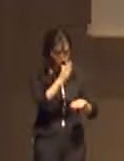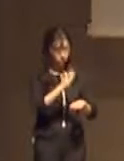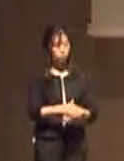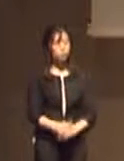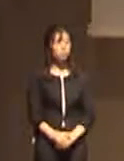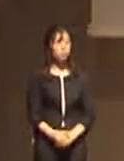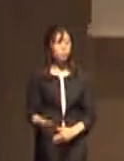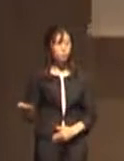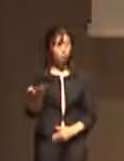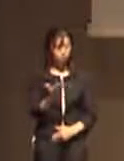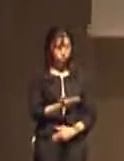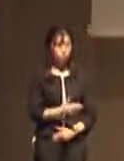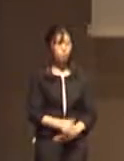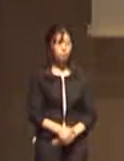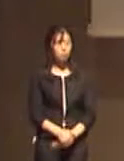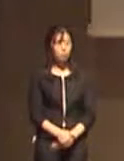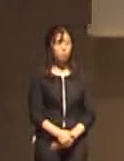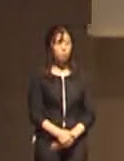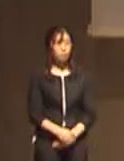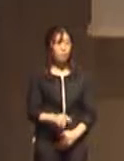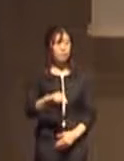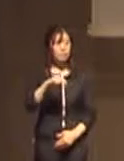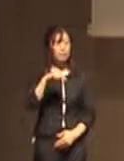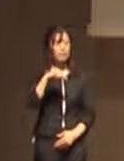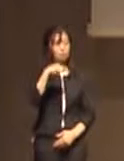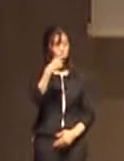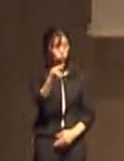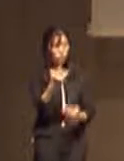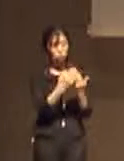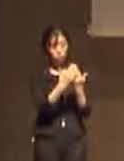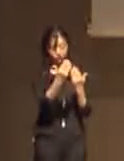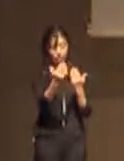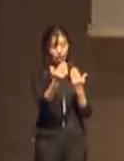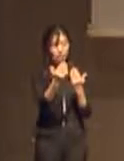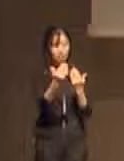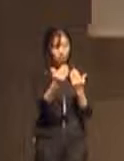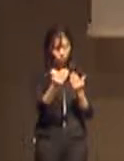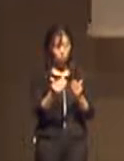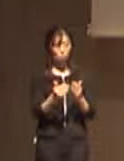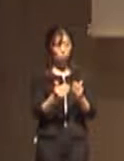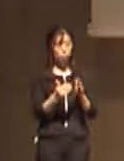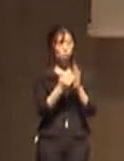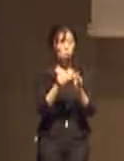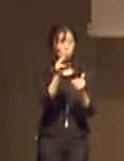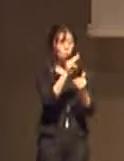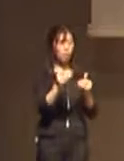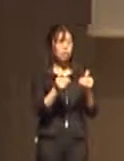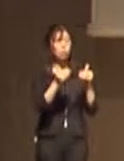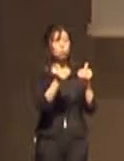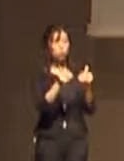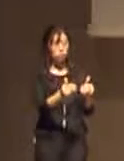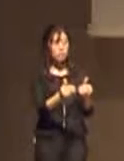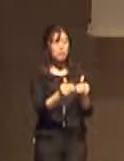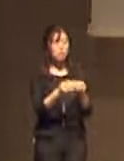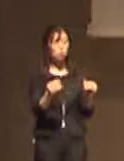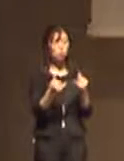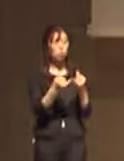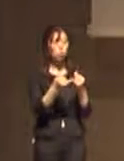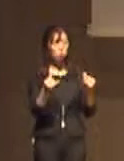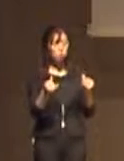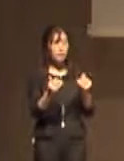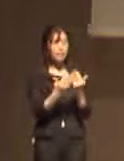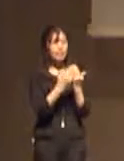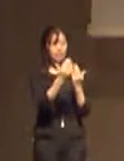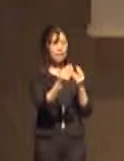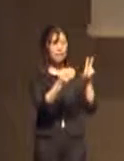それでは次に次回大会防災推進国民大会2020の会場など